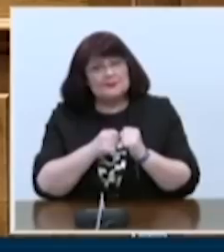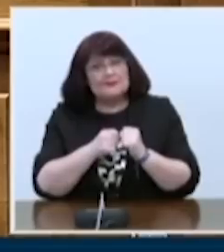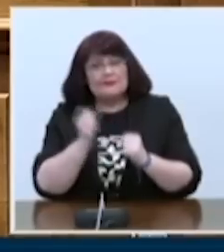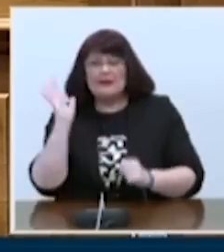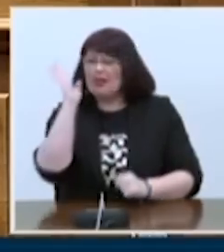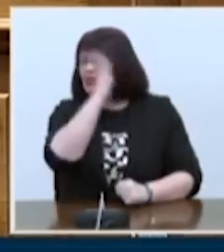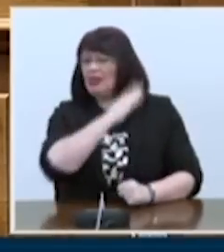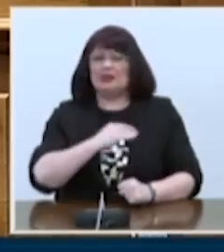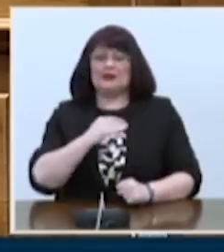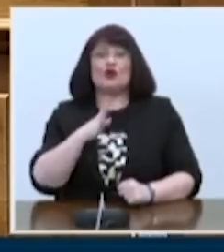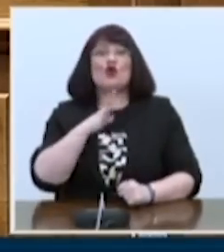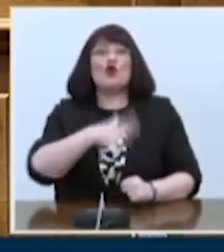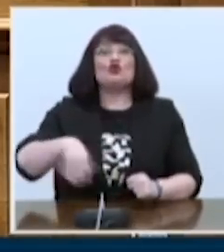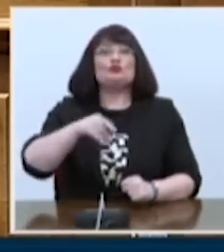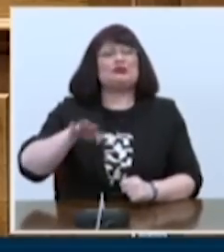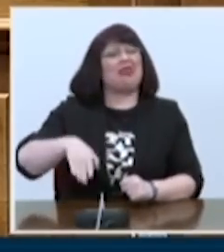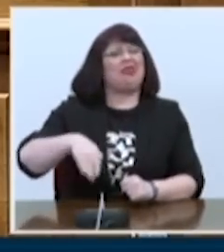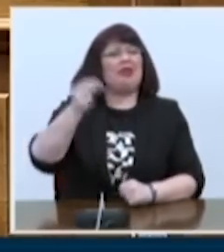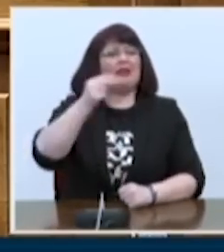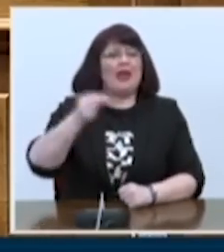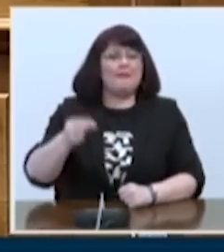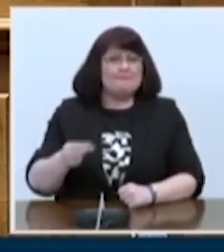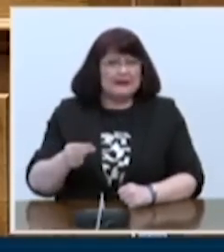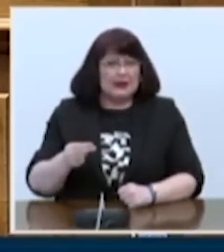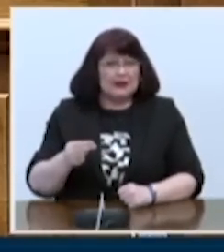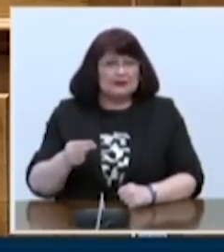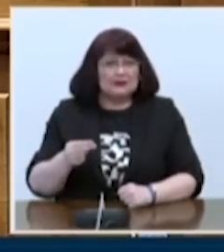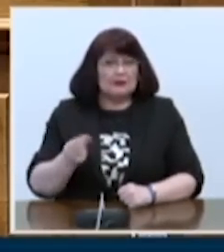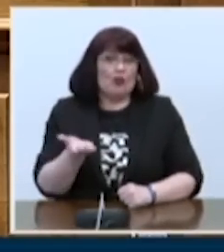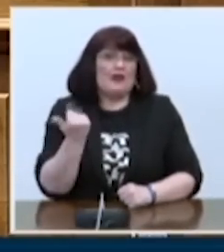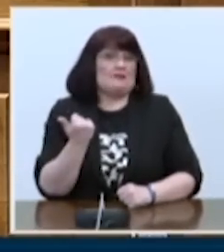ζητήματα δευτερεύοντα και εν ολίγης ανύπαρκτα.